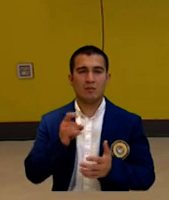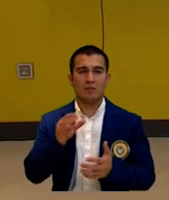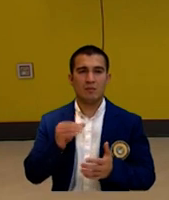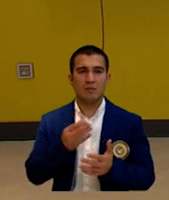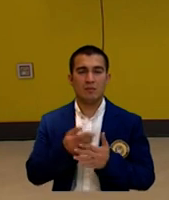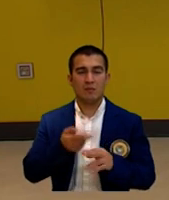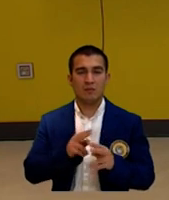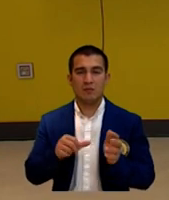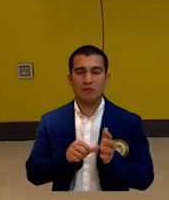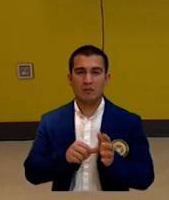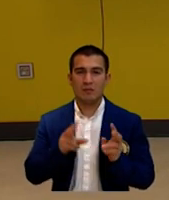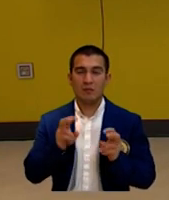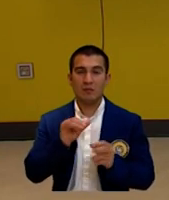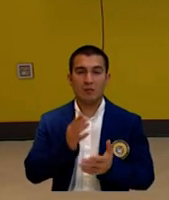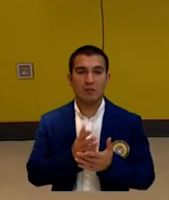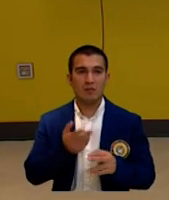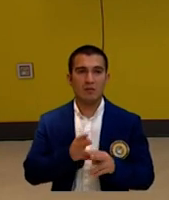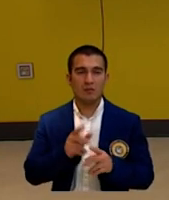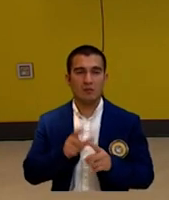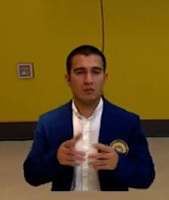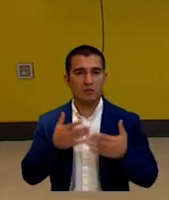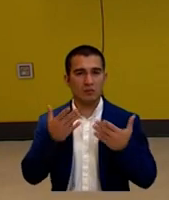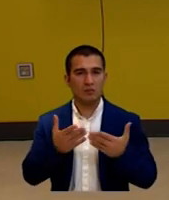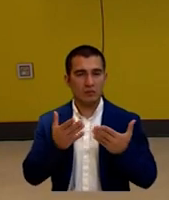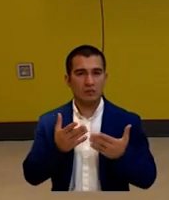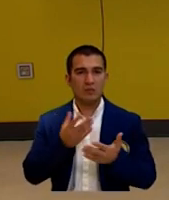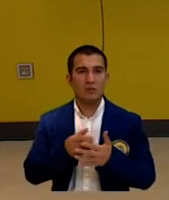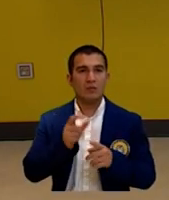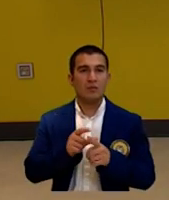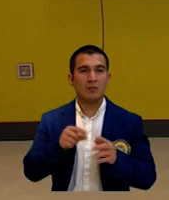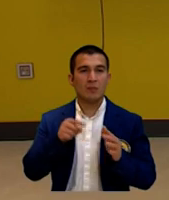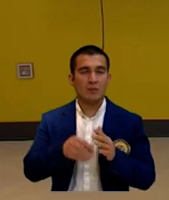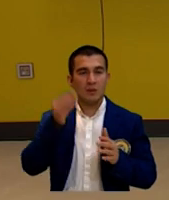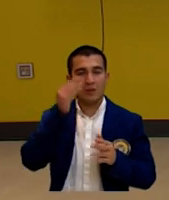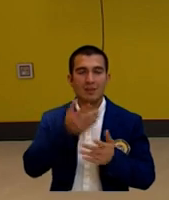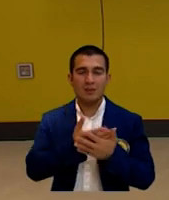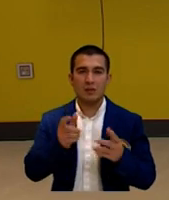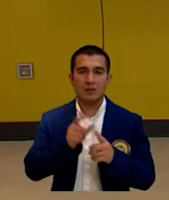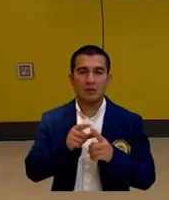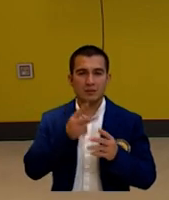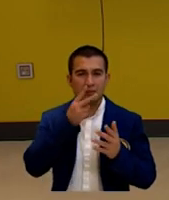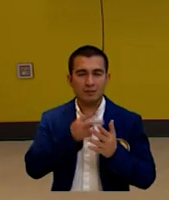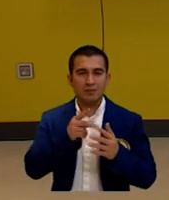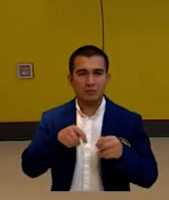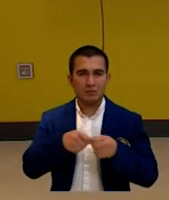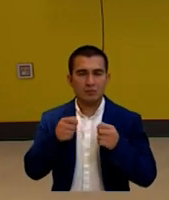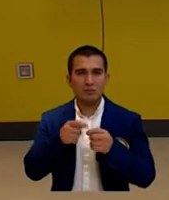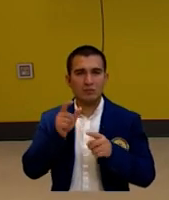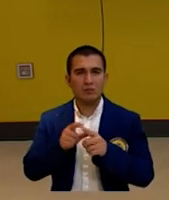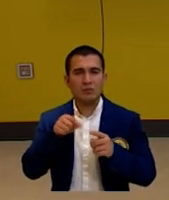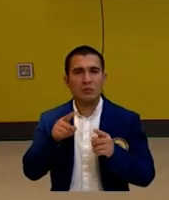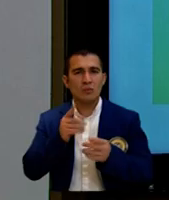148-sahifadagi 6-topshiriqda berilgan matnni o'qing va matn mazmunini yorituvchi savollar tuzib